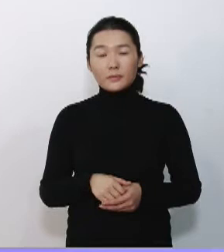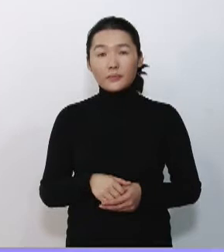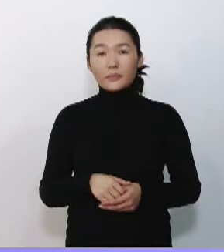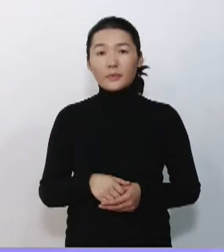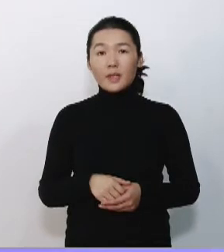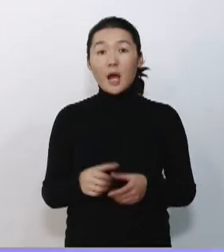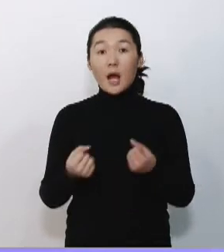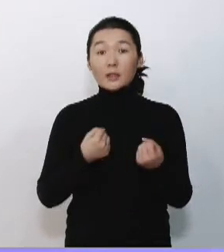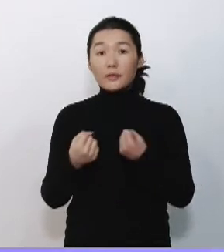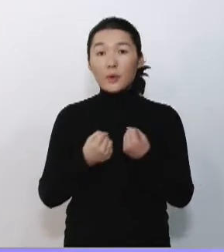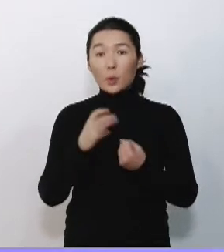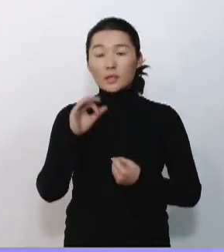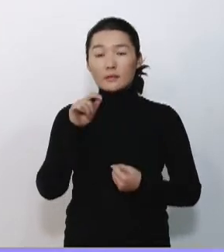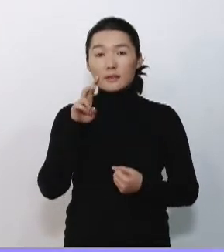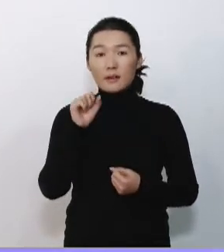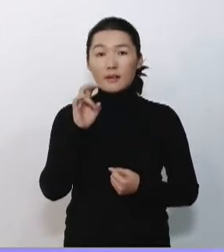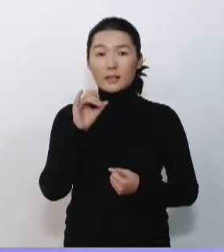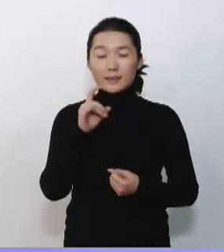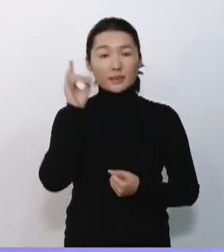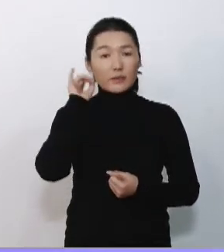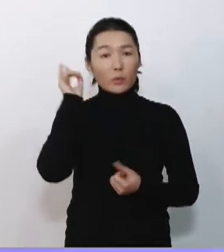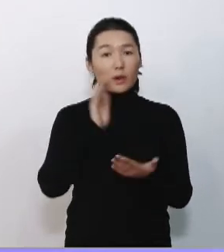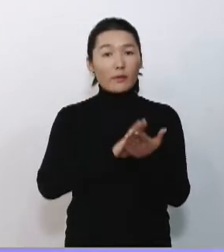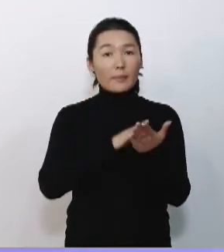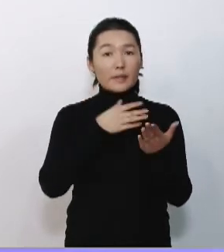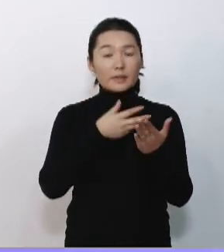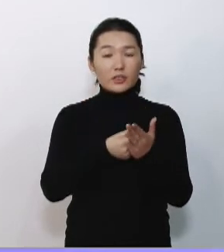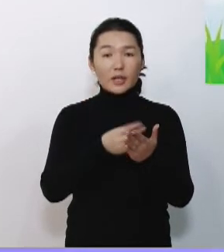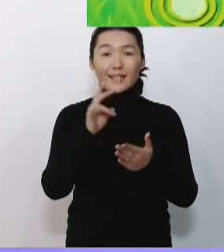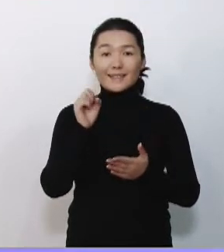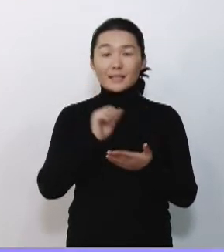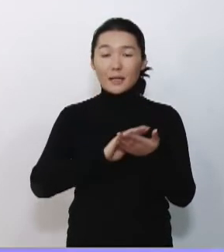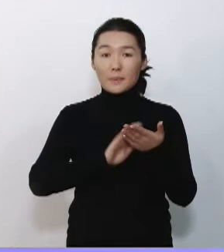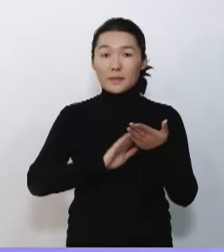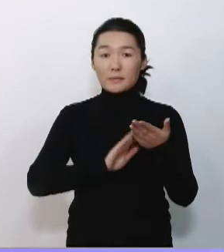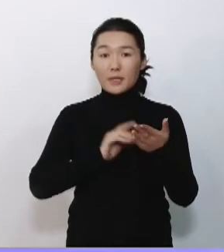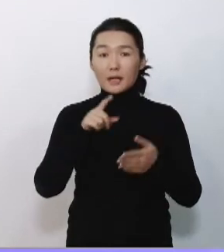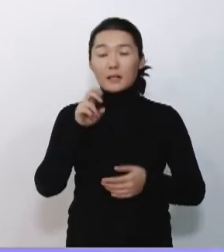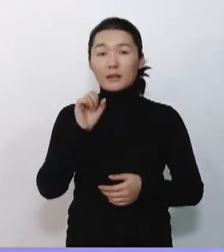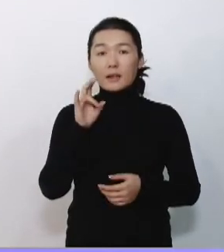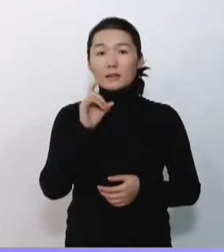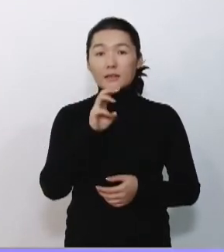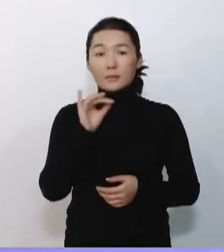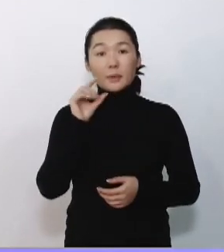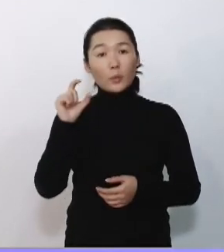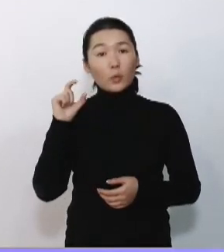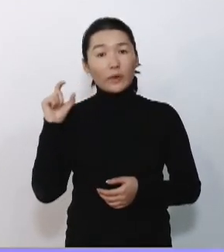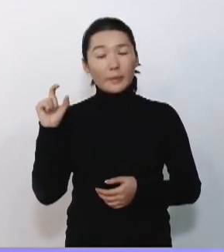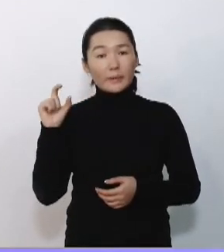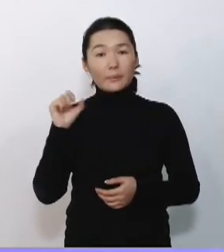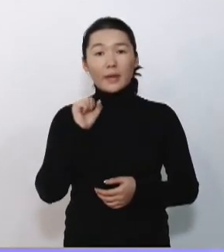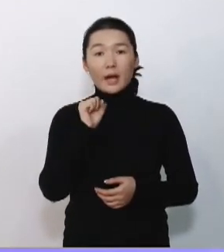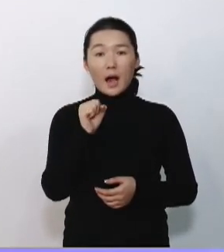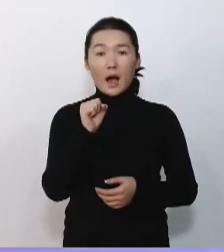А твердость согласных звуков обозначается на письме гласными буквами